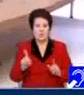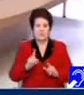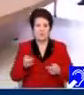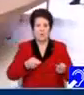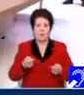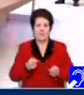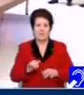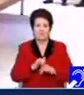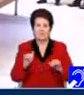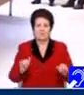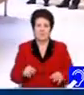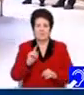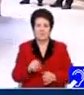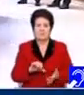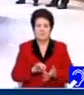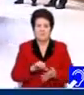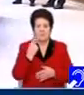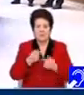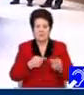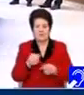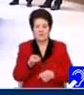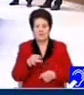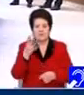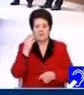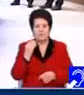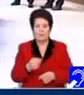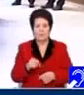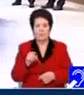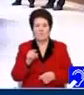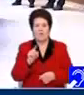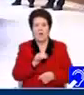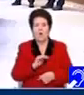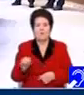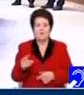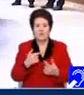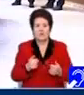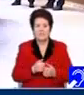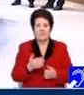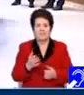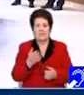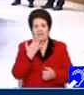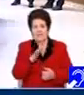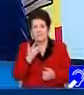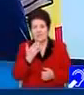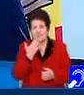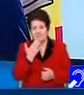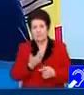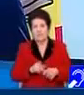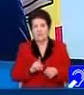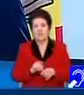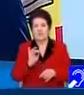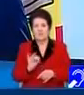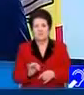Comerț și Dezvoltare, dar și reprezentantul permanent al Republicii Moldova, pe lângă oficiul Organizației Națiunilor Unite și la Organizația